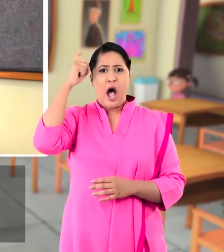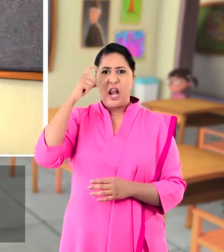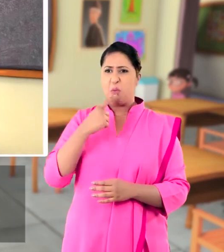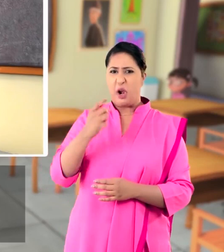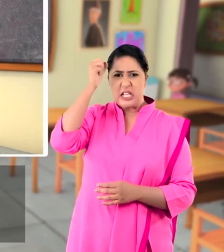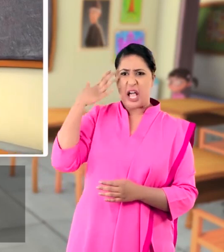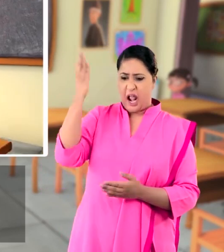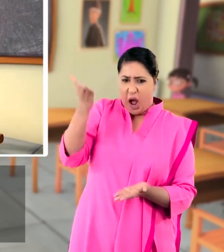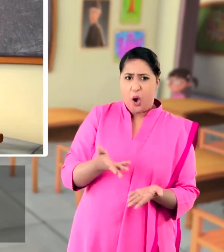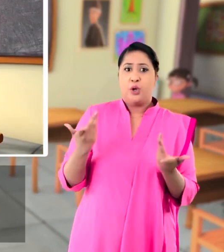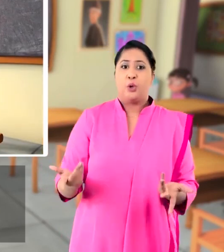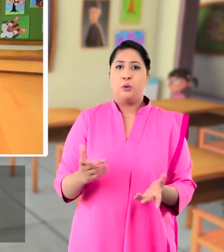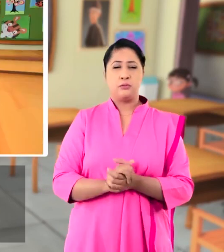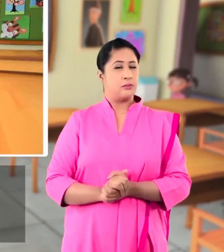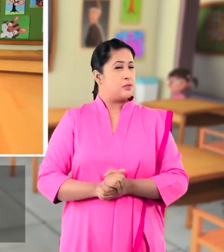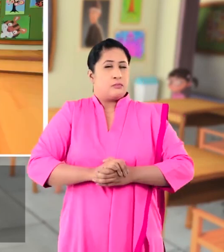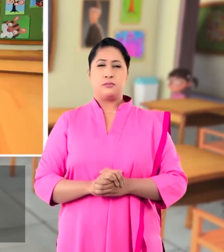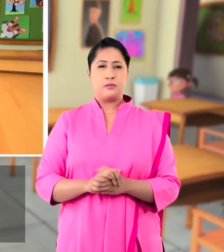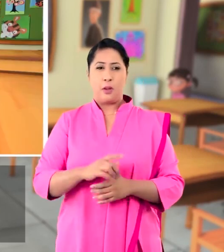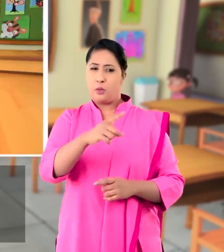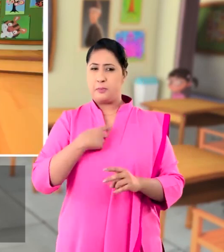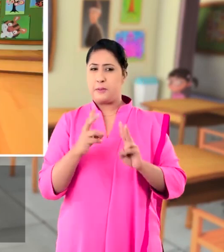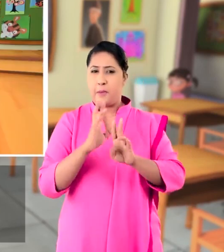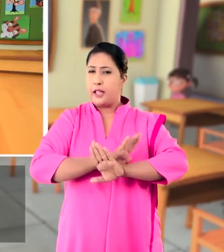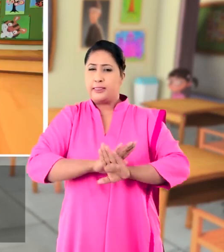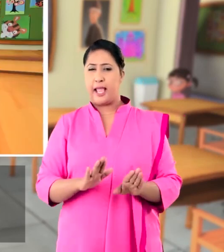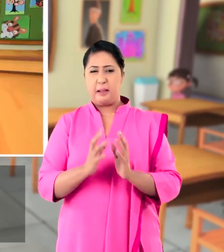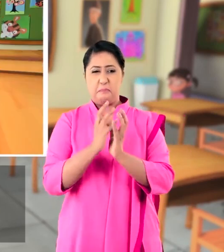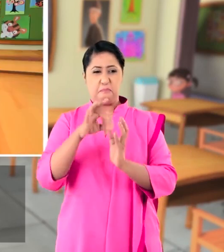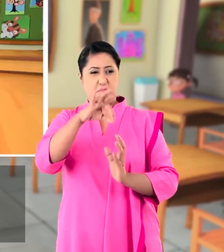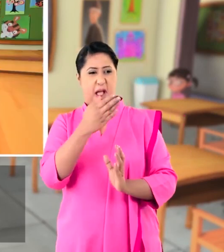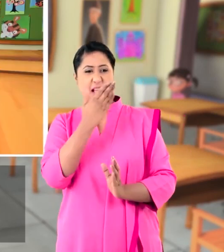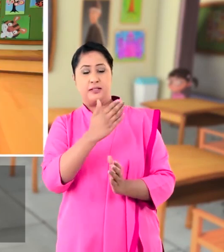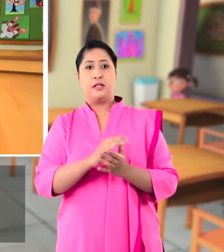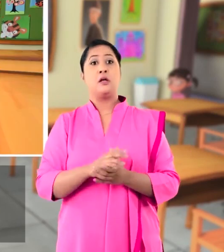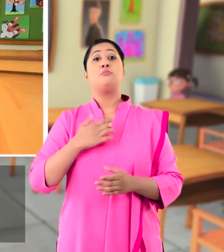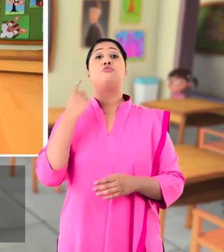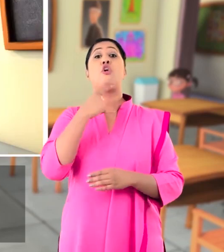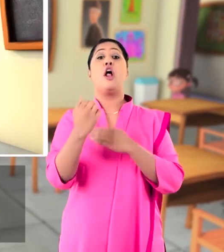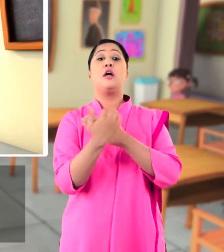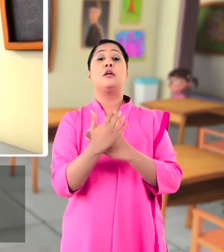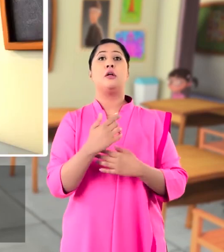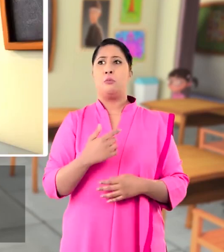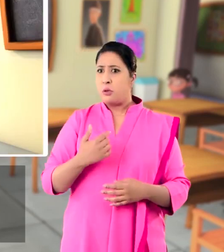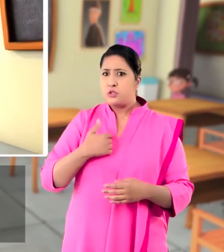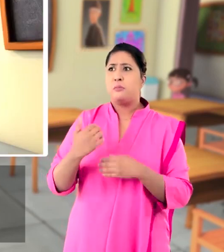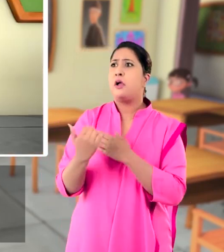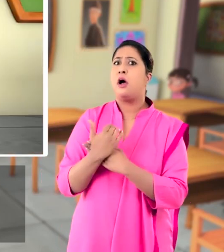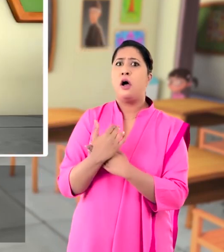क्या कर रही हो टींडे लवर? उफ, मुझसे बात ना करो बैंगन लड़के, मुझे चिट्ठी मिली है। मुझे